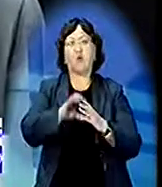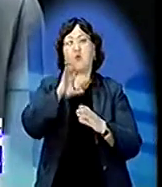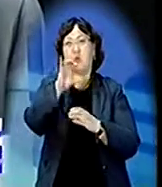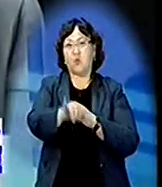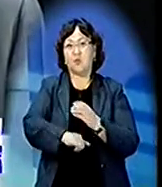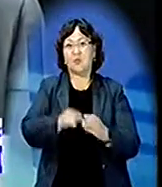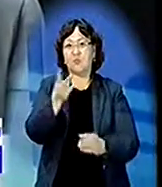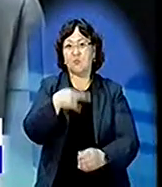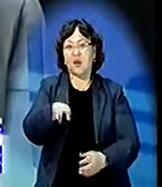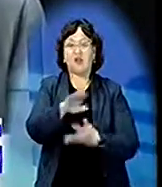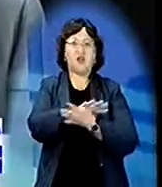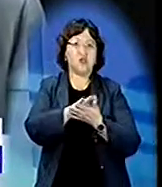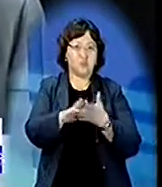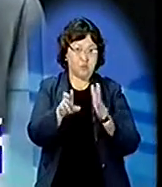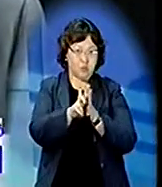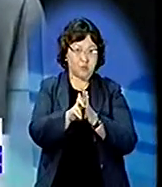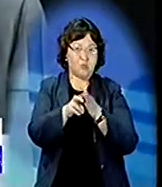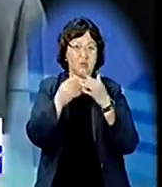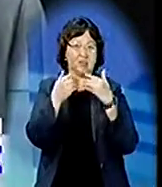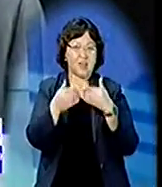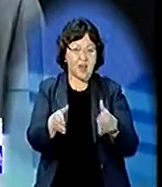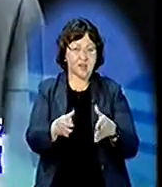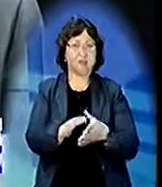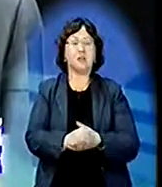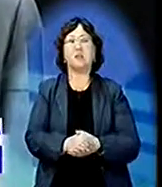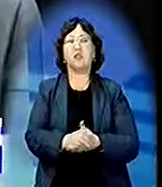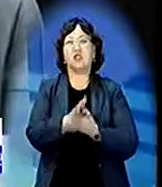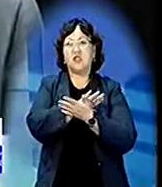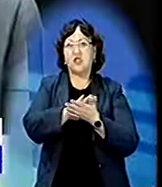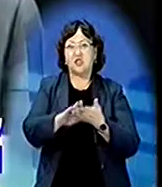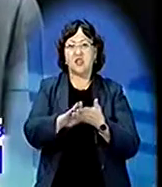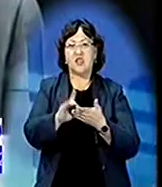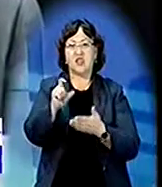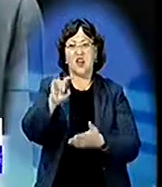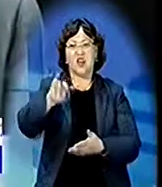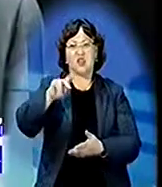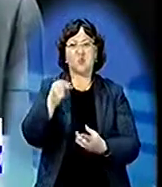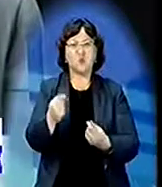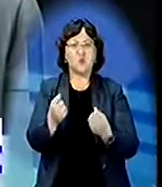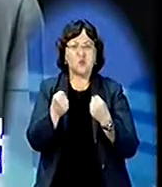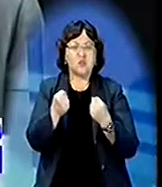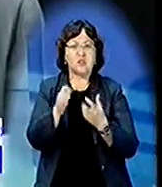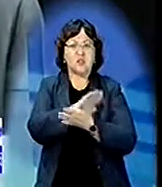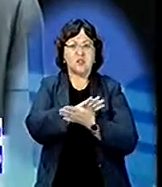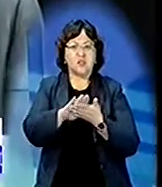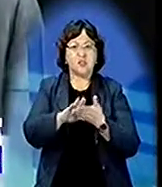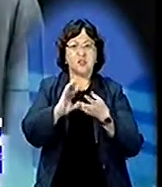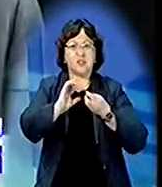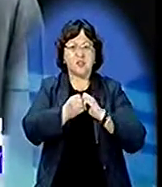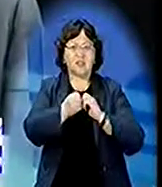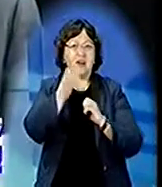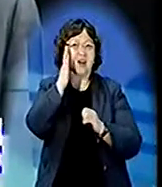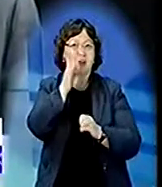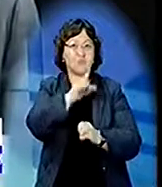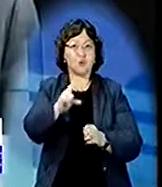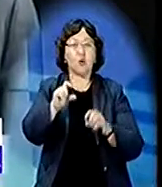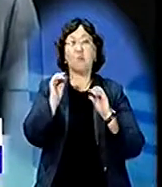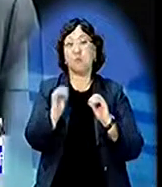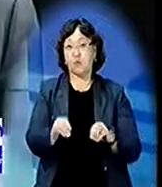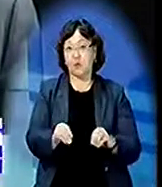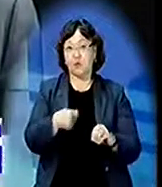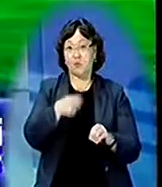улсын хэмжээнд шинэ боломж нээсэн, шинэ эрчилжээ, шинэ хөгжлийг хүрсэн арга хэмжээ